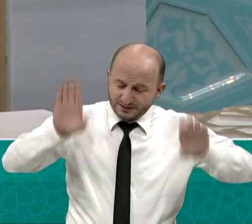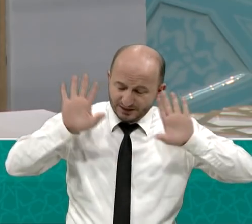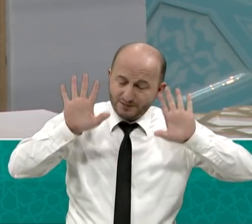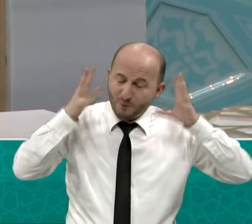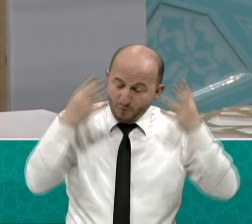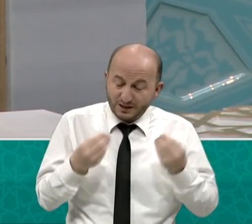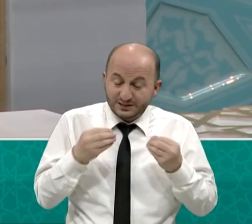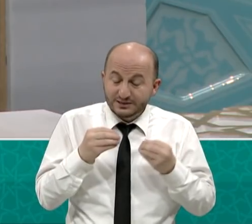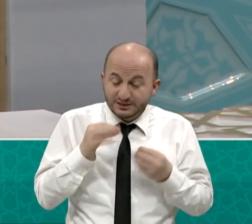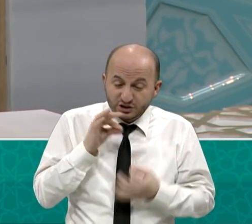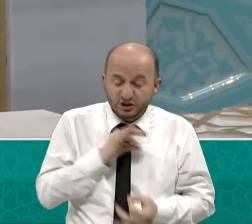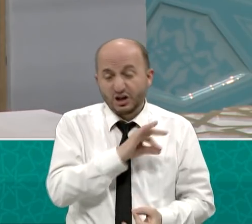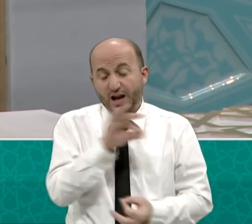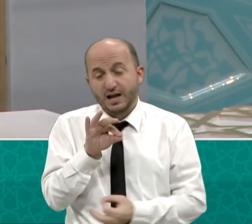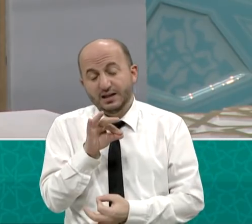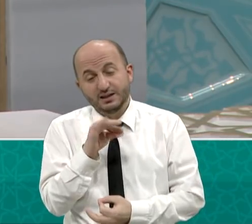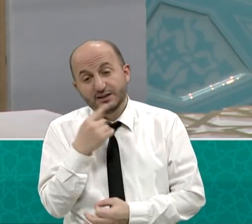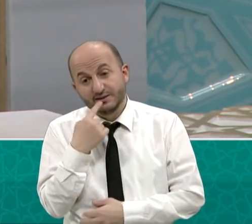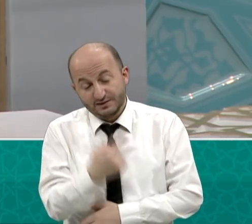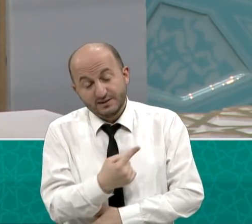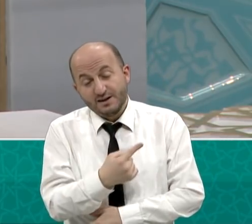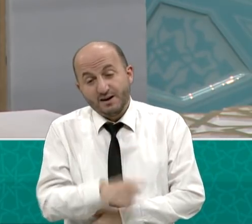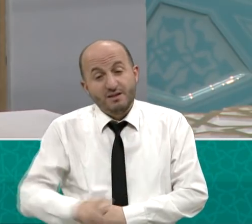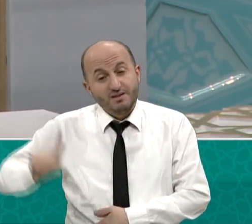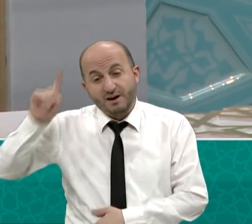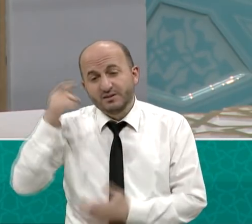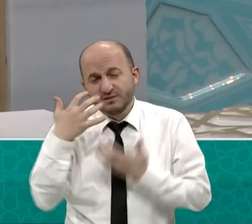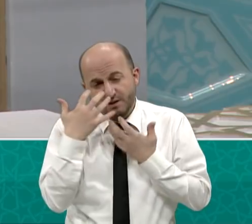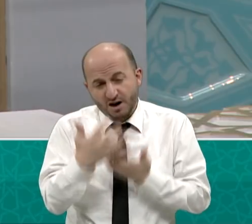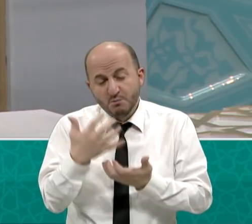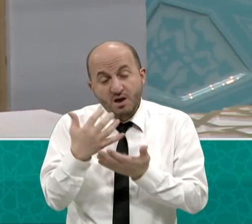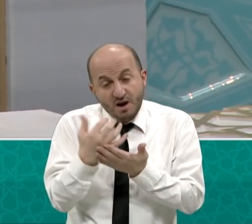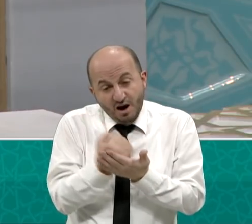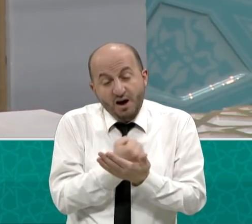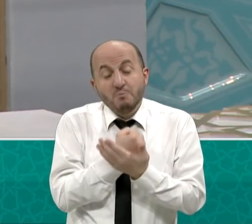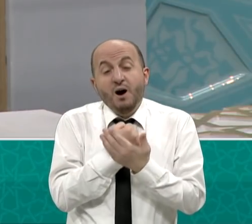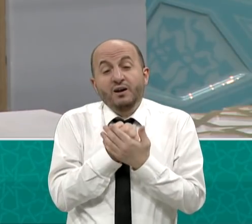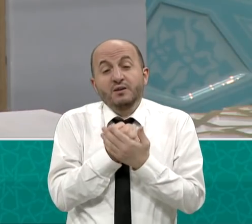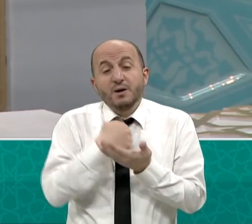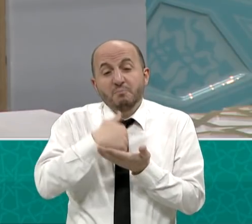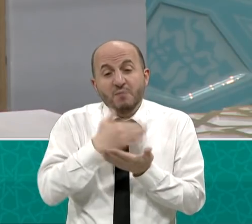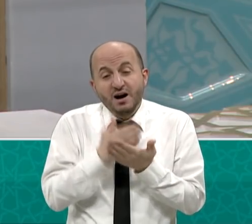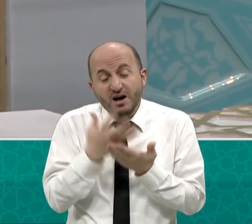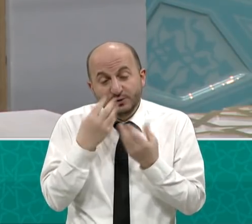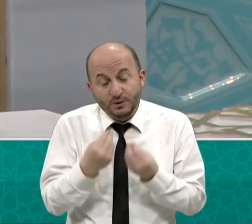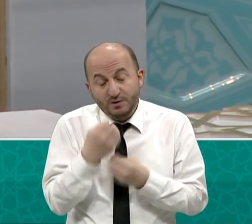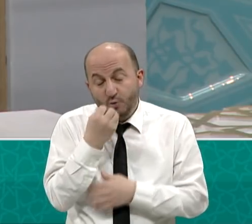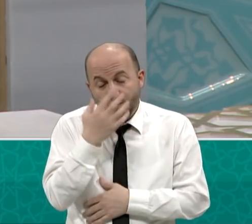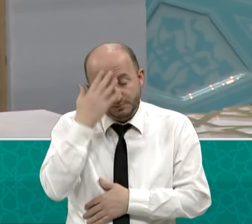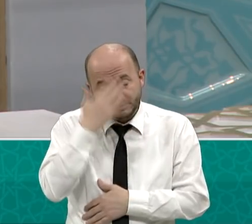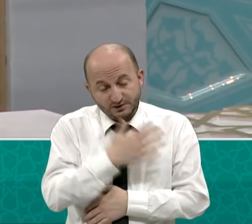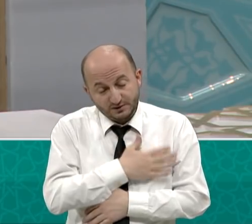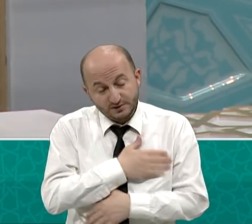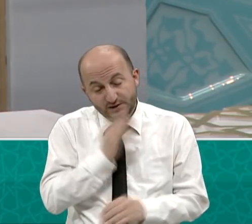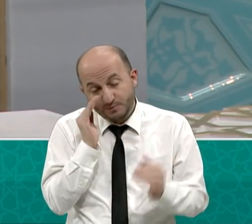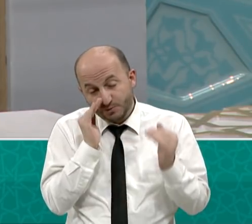gösteren kimselerdir diye Allah'ın rahmetine ermenin bir parçası olarak Muhammed Aleyhisselam'a uymayı